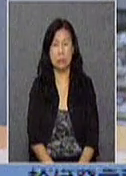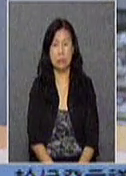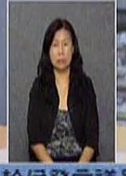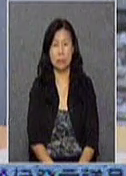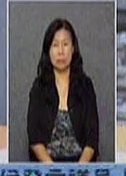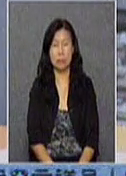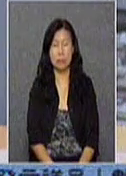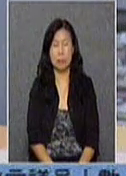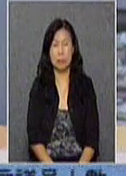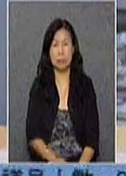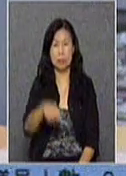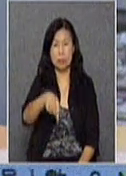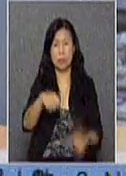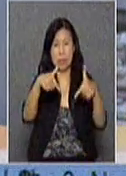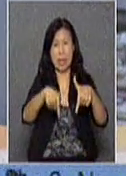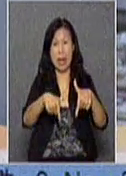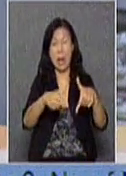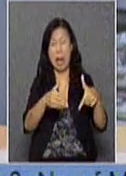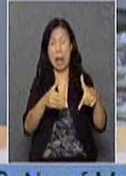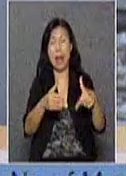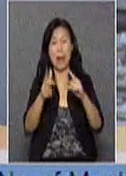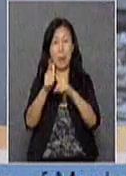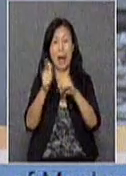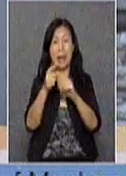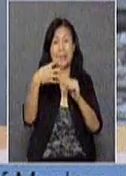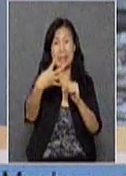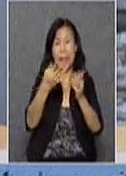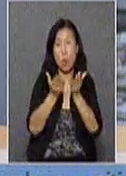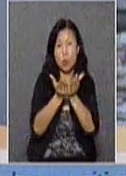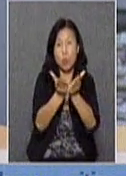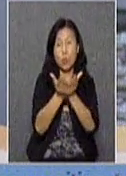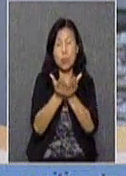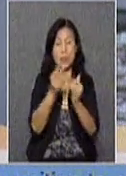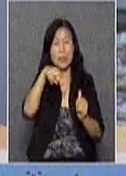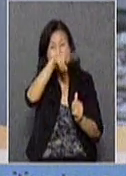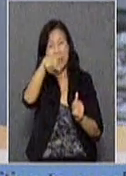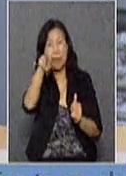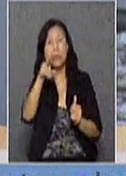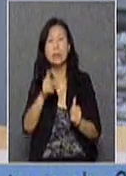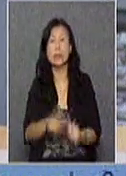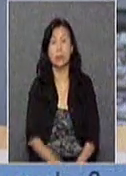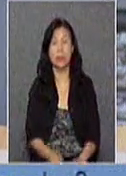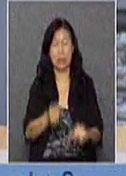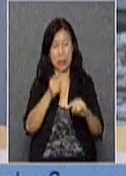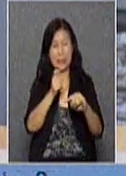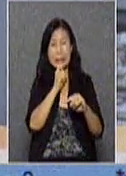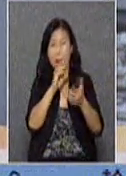喺呢一個南丫四號嘅調查裏邊咧，係明確講咗